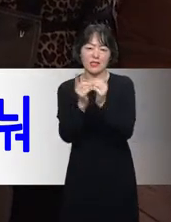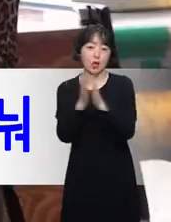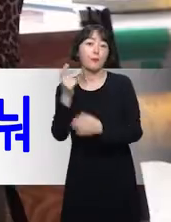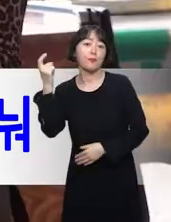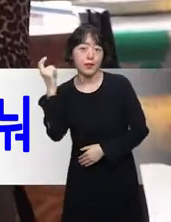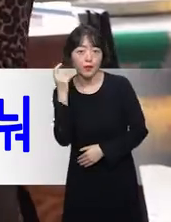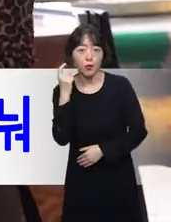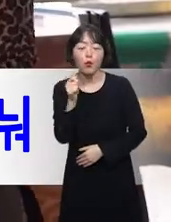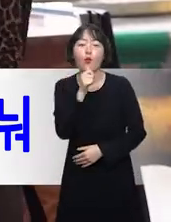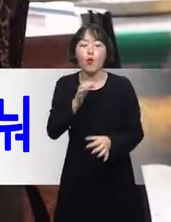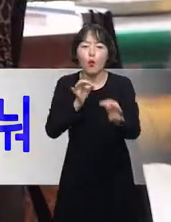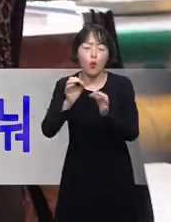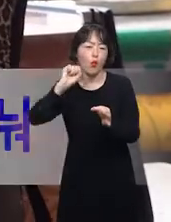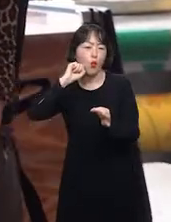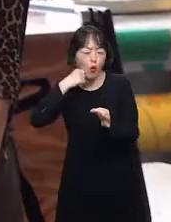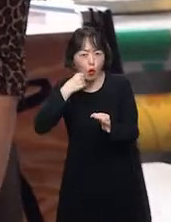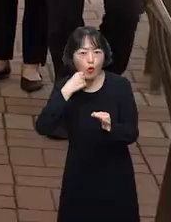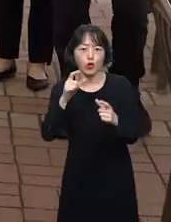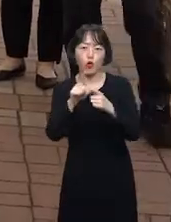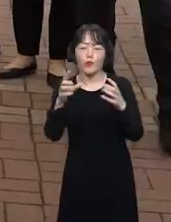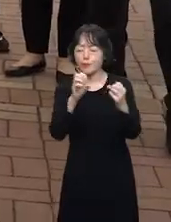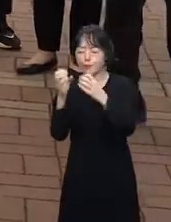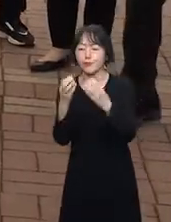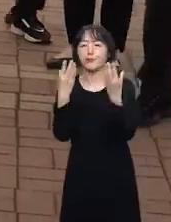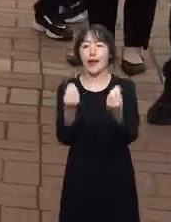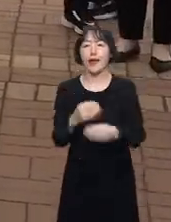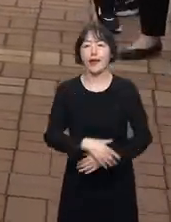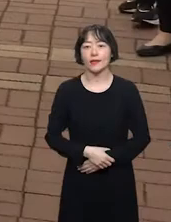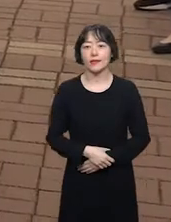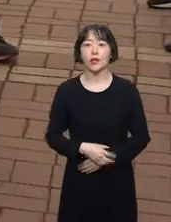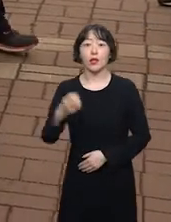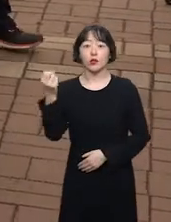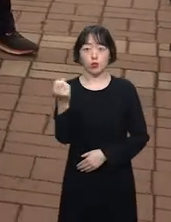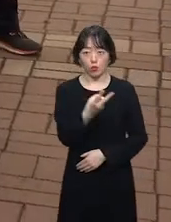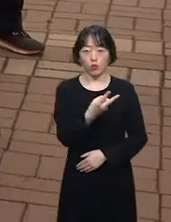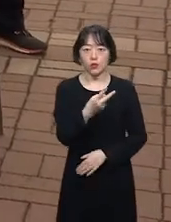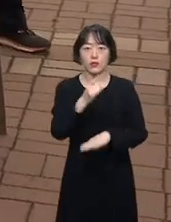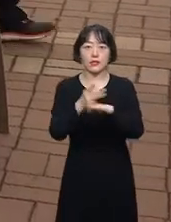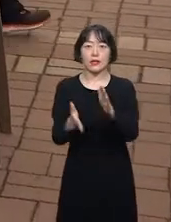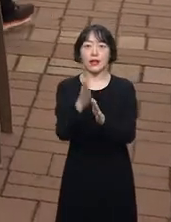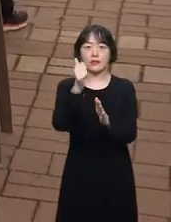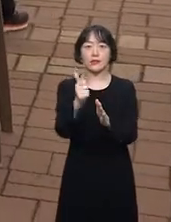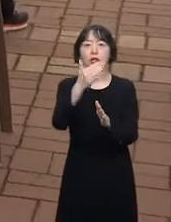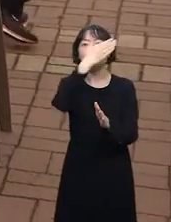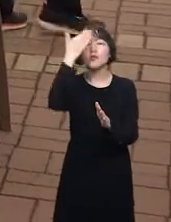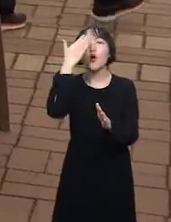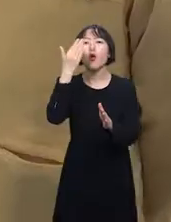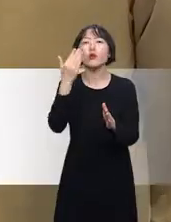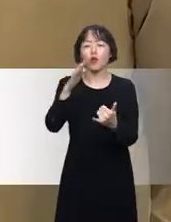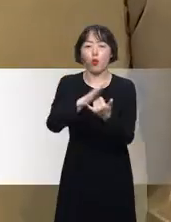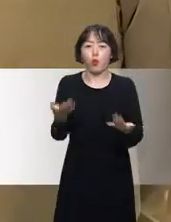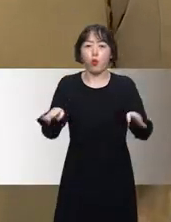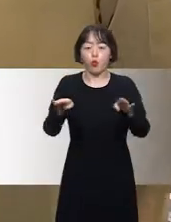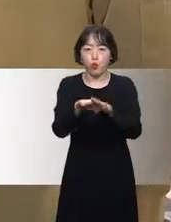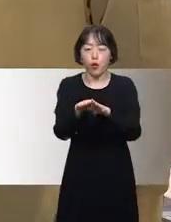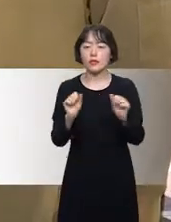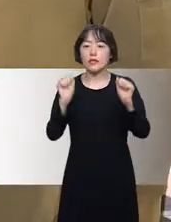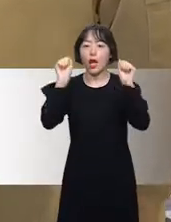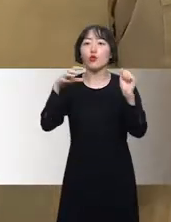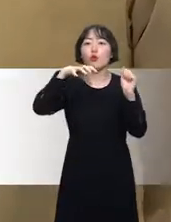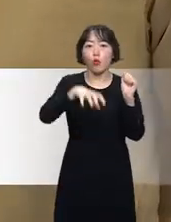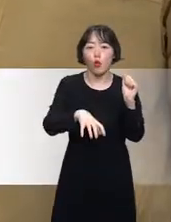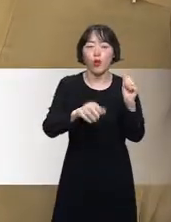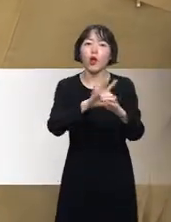함께 나눴습니다. 또한 김 시장은 청소년 수련관 다목적 체육관에 마련된 코로나19